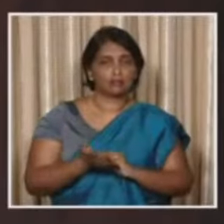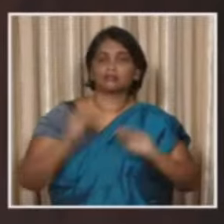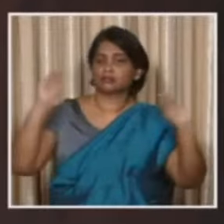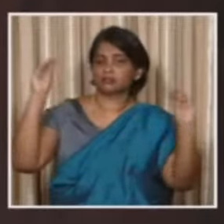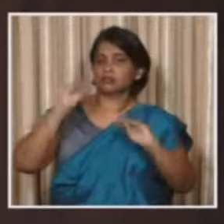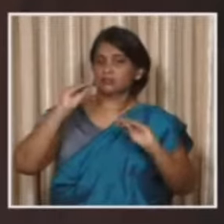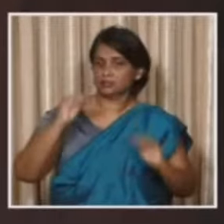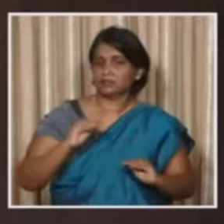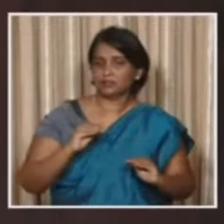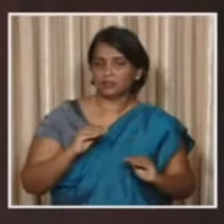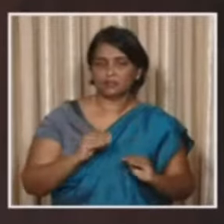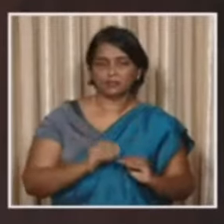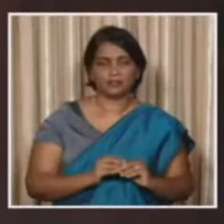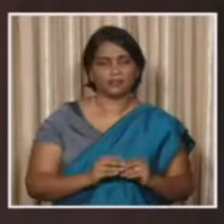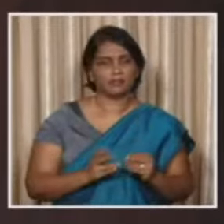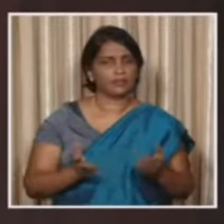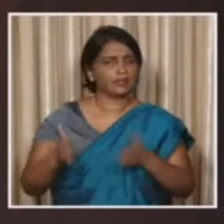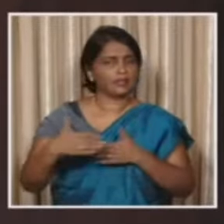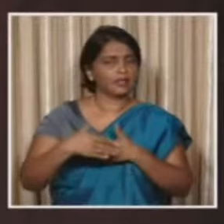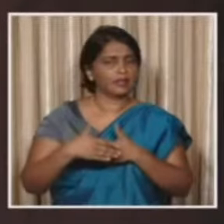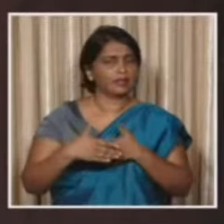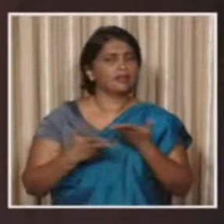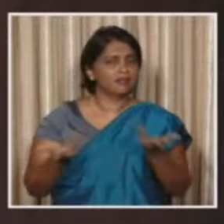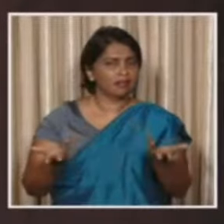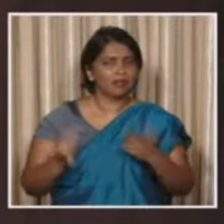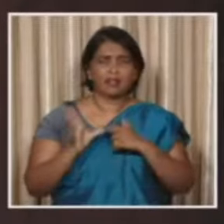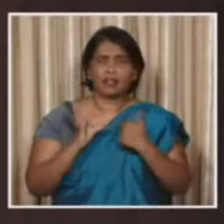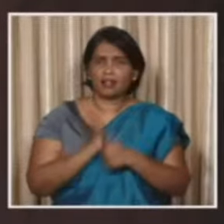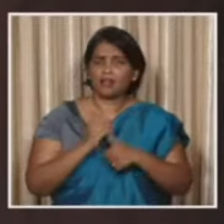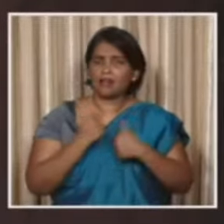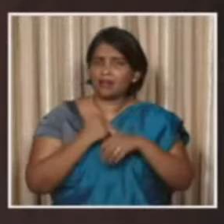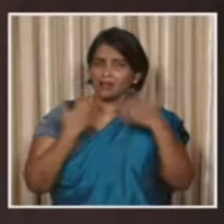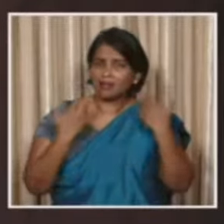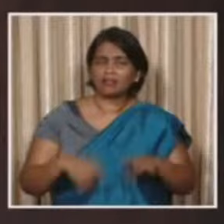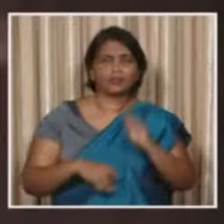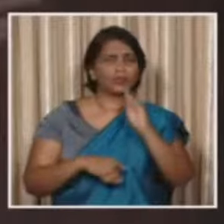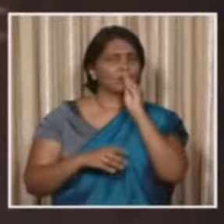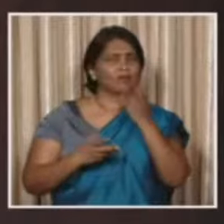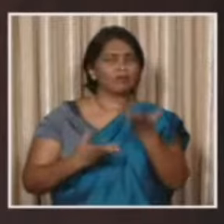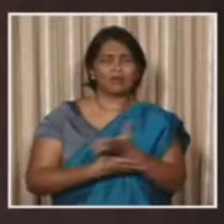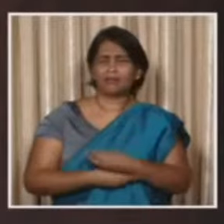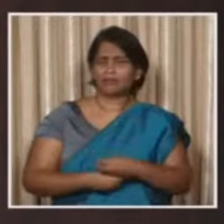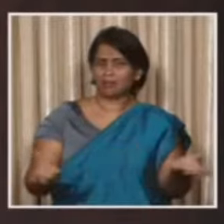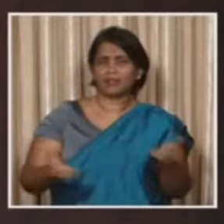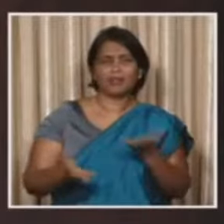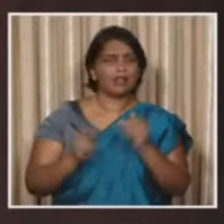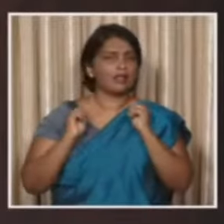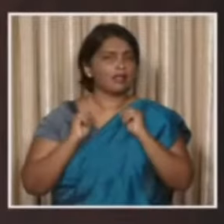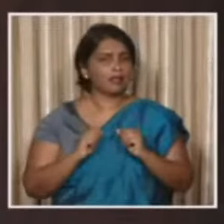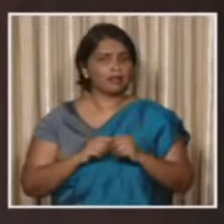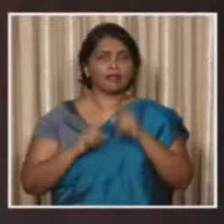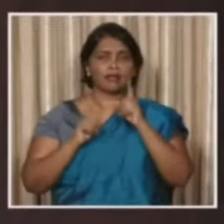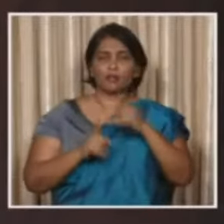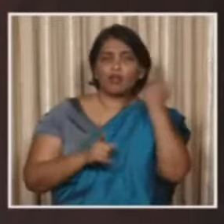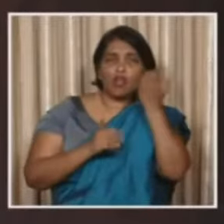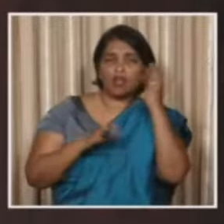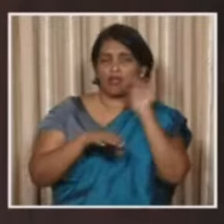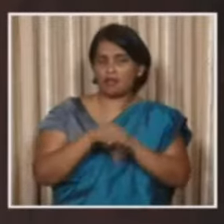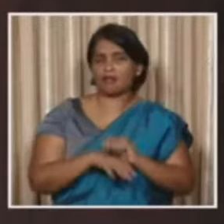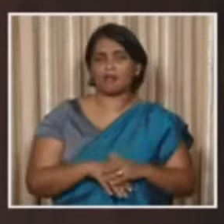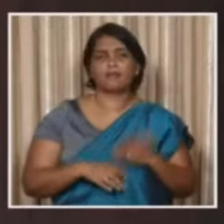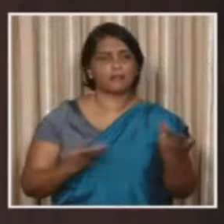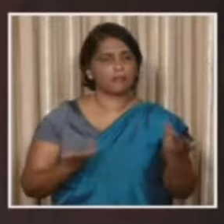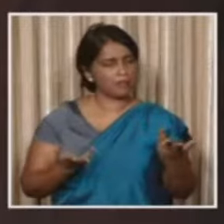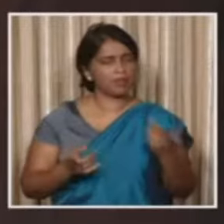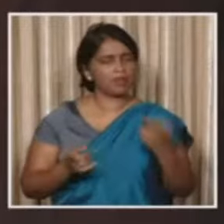යෝජනා ගේන්නේ මේ කැබිනට් මේ මේවා පරත් හදලා දැන් පරත් නිකන් හුන්නක් වෙලා තින්නේ. මොකද හේතුව ඒ වගේ තියෙනවා හොයාගන්න බෑ.